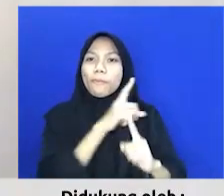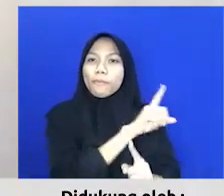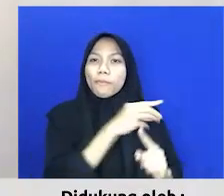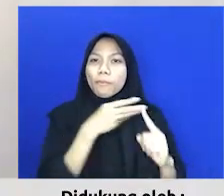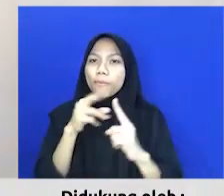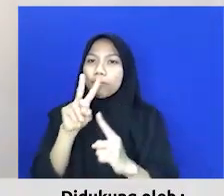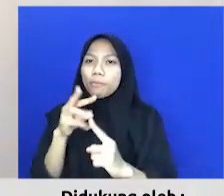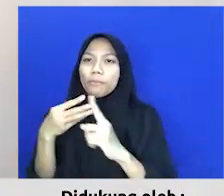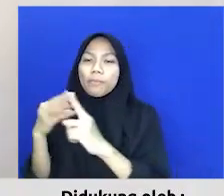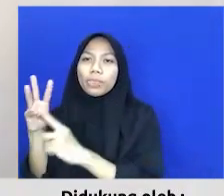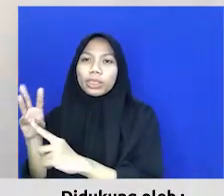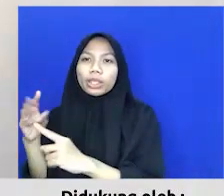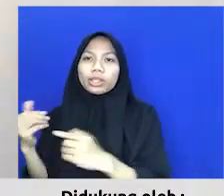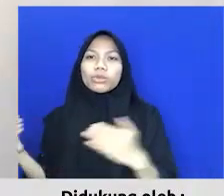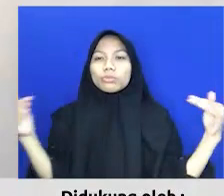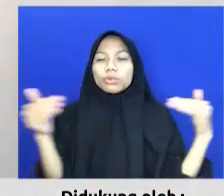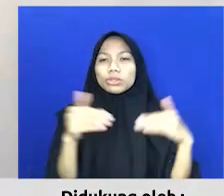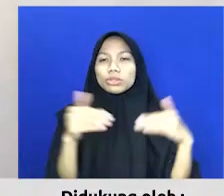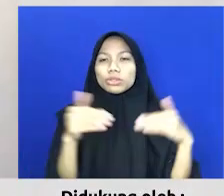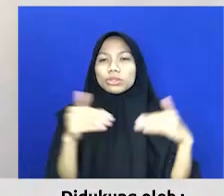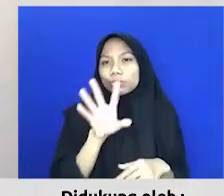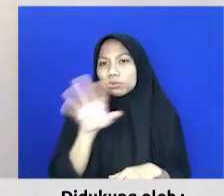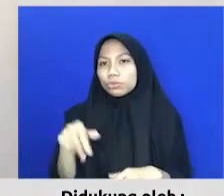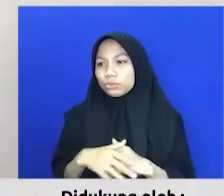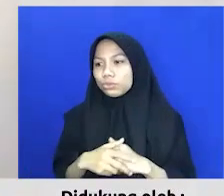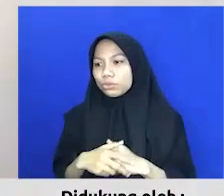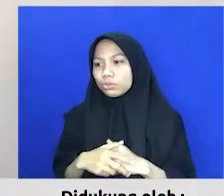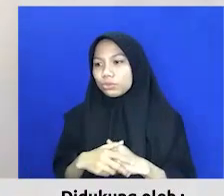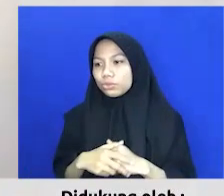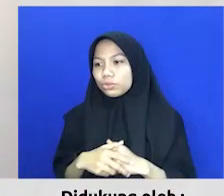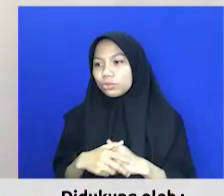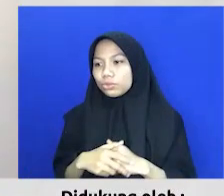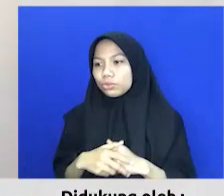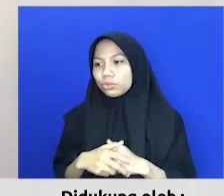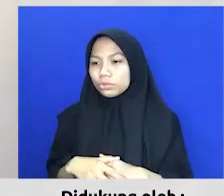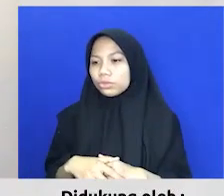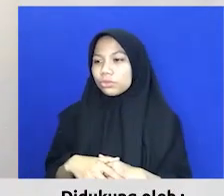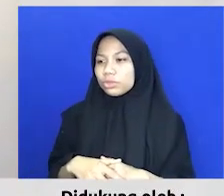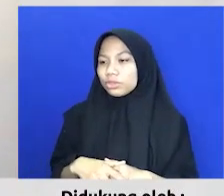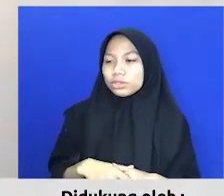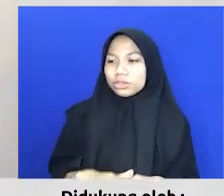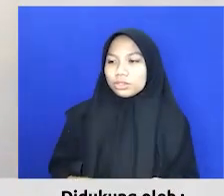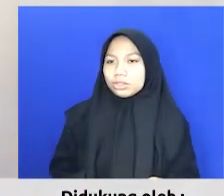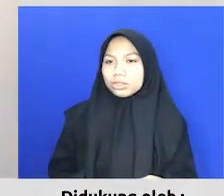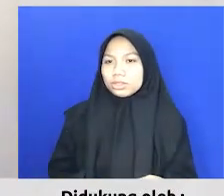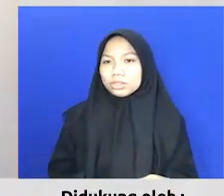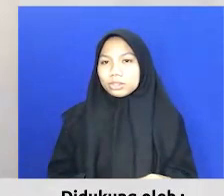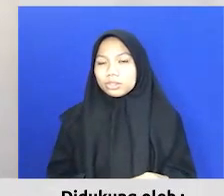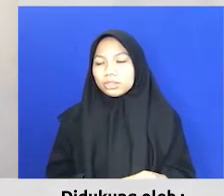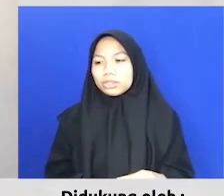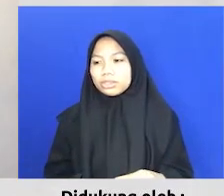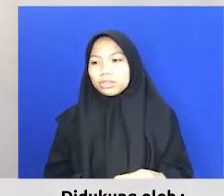Oh, dia minta saya nonton semua film. Semua film kemudian diskusikan ceritanya. Baik. Ya. Jadi saya nonton